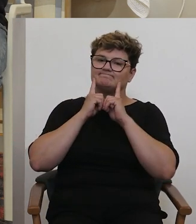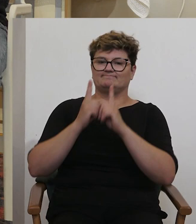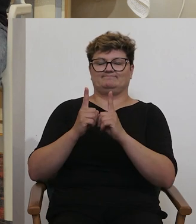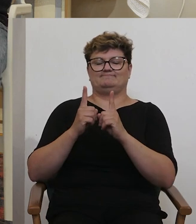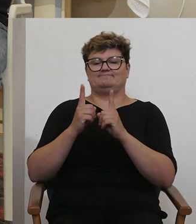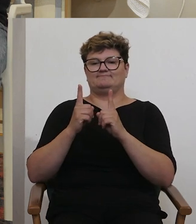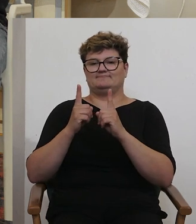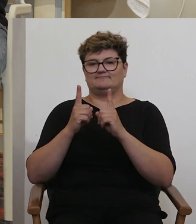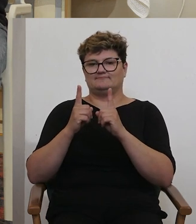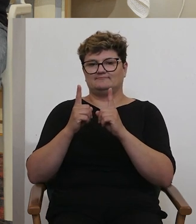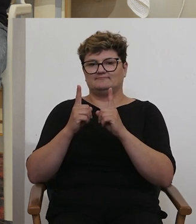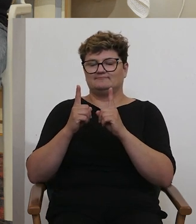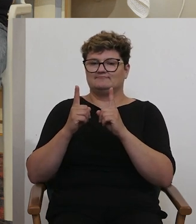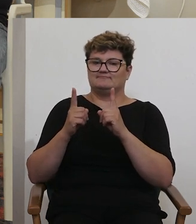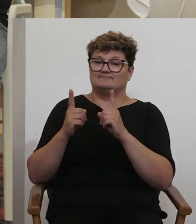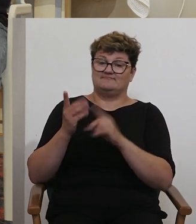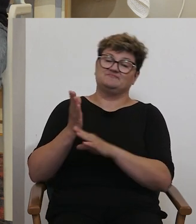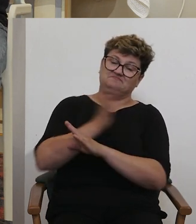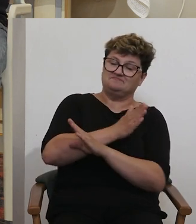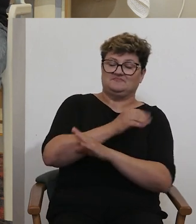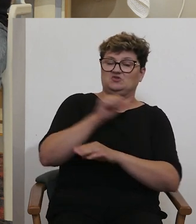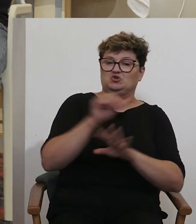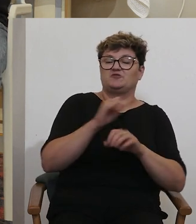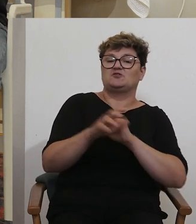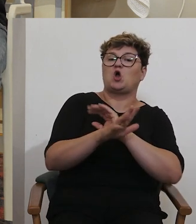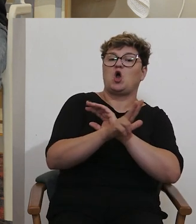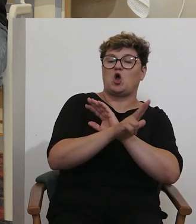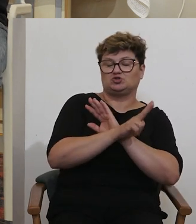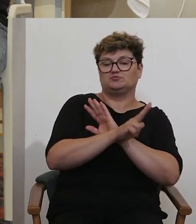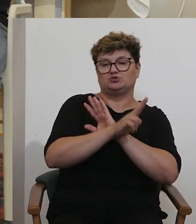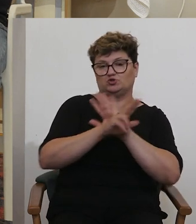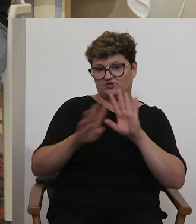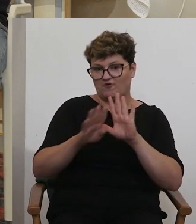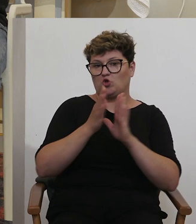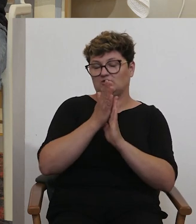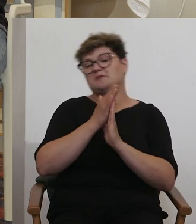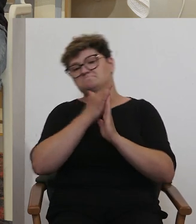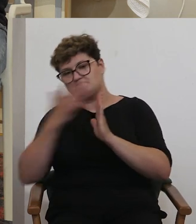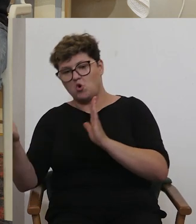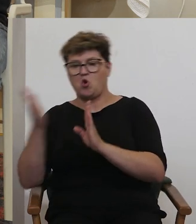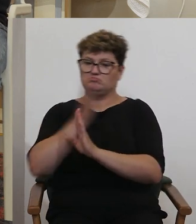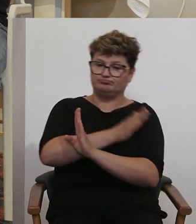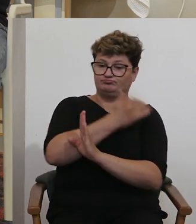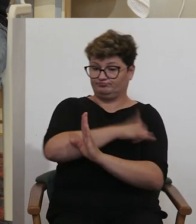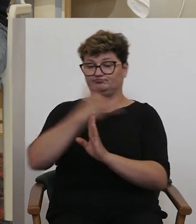prawda zarówno przed 89 rokiem, jak i po 89 roku